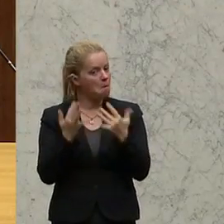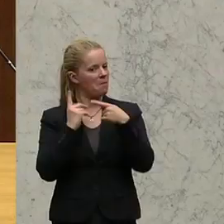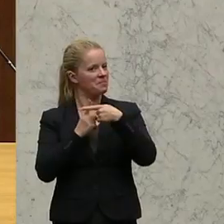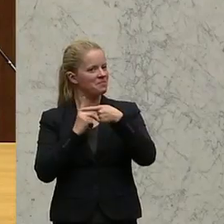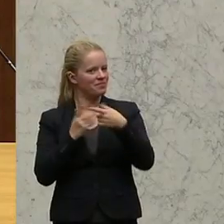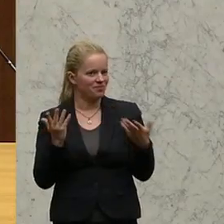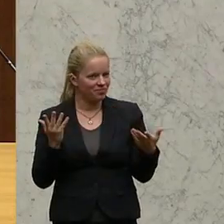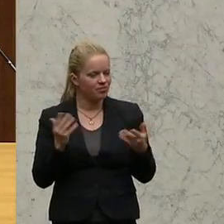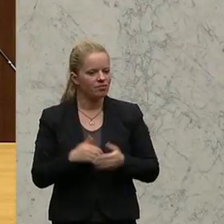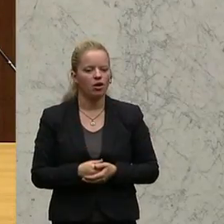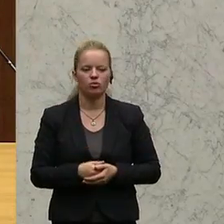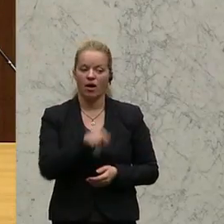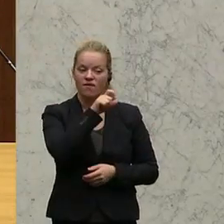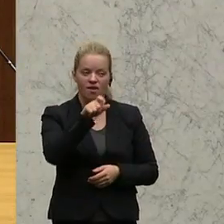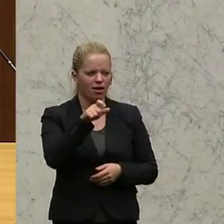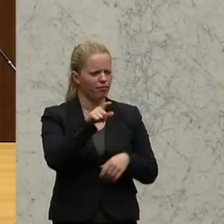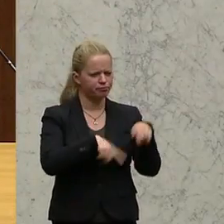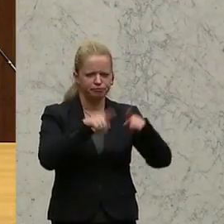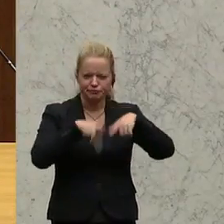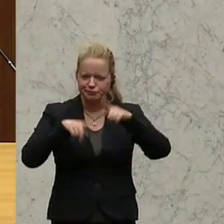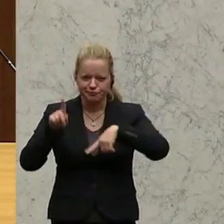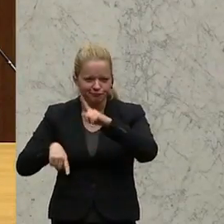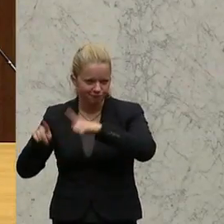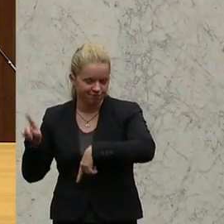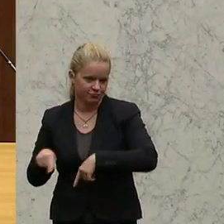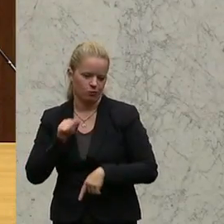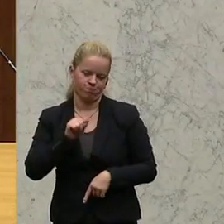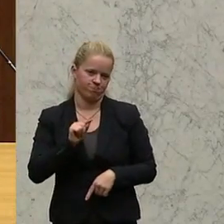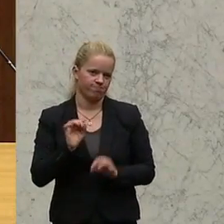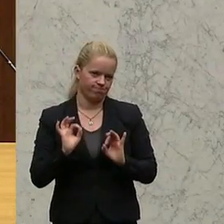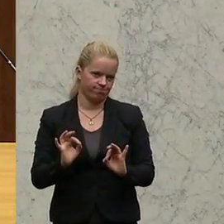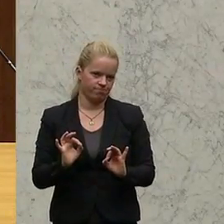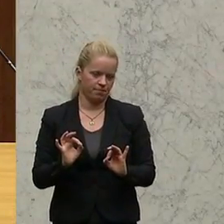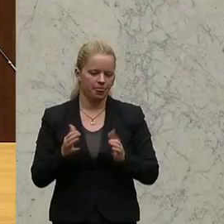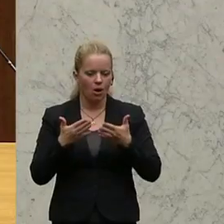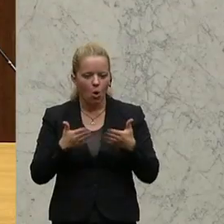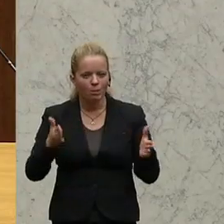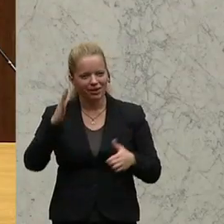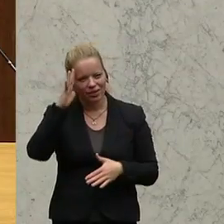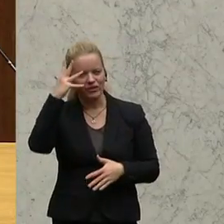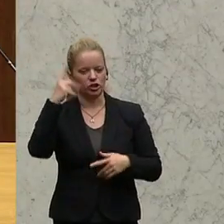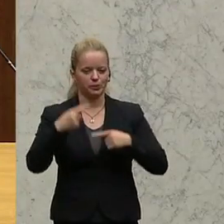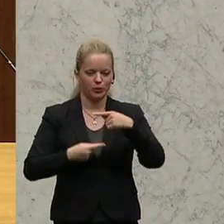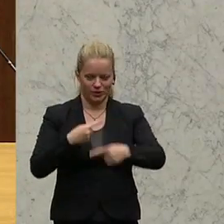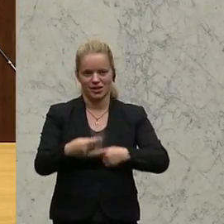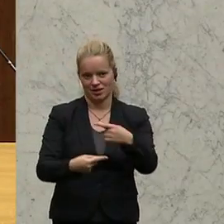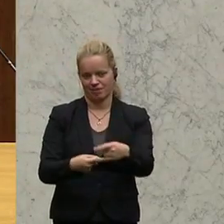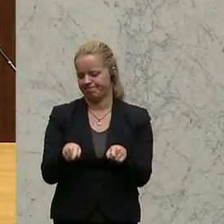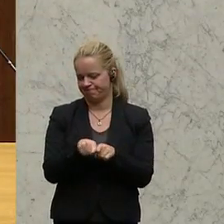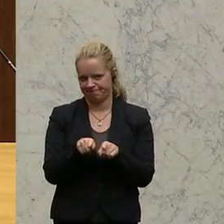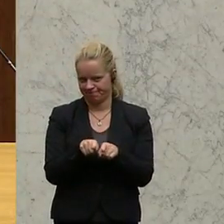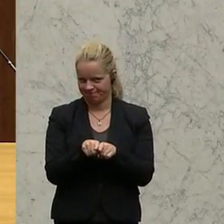sehr interdisziplinär war. Und genau das ist es auch, wenn man Open Innovation Prozesse betreibt